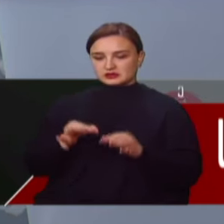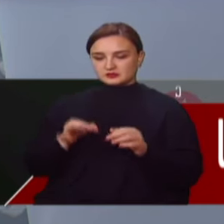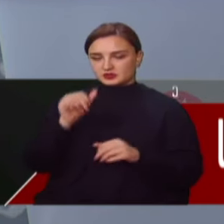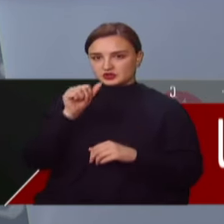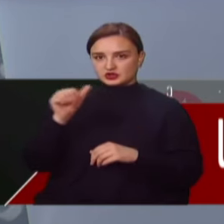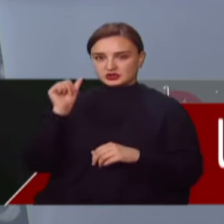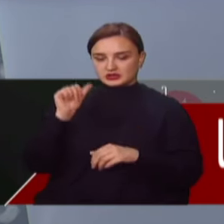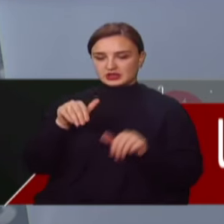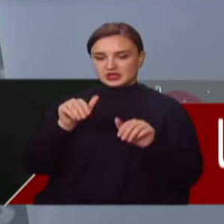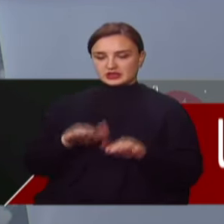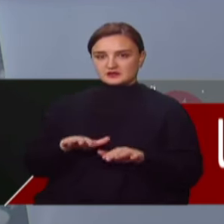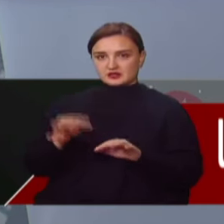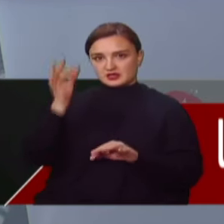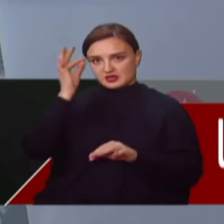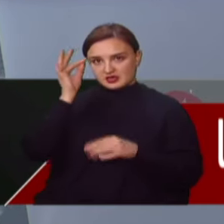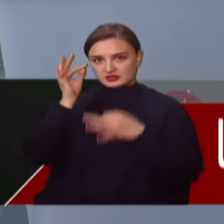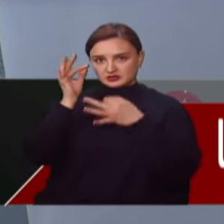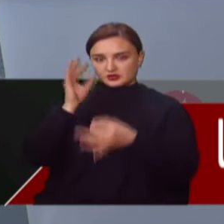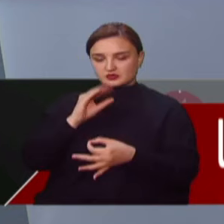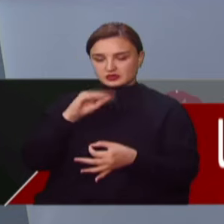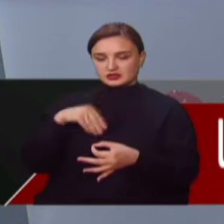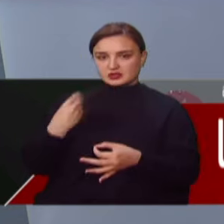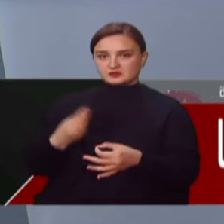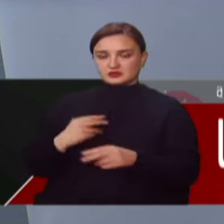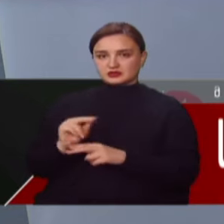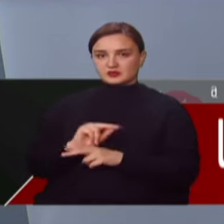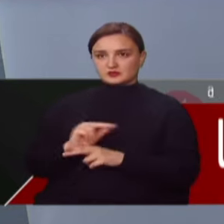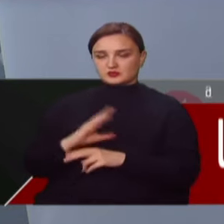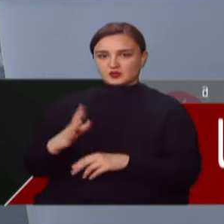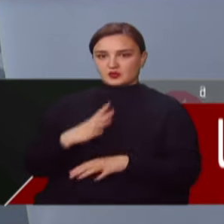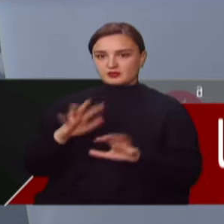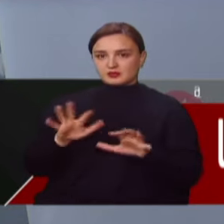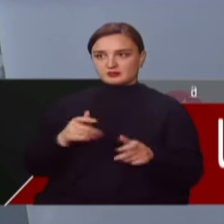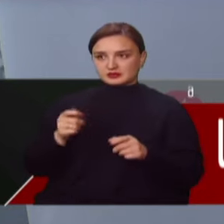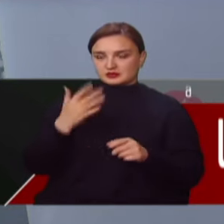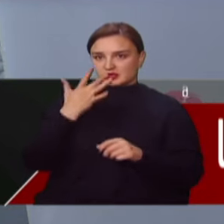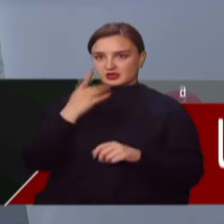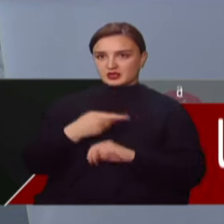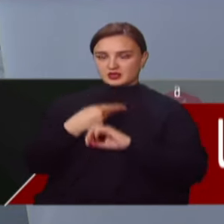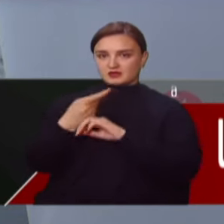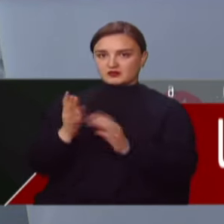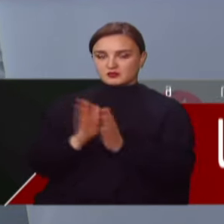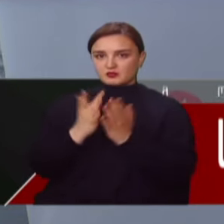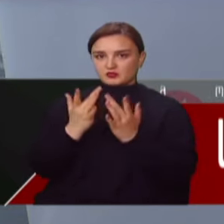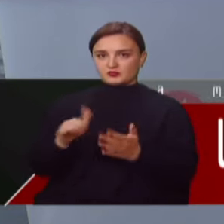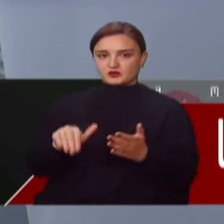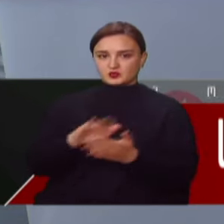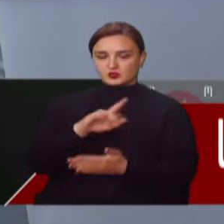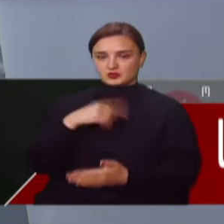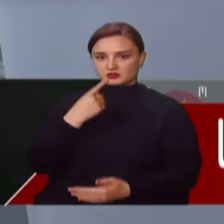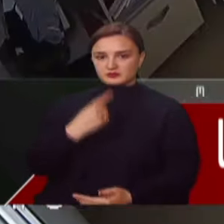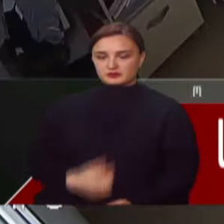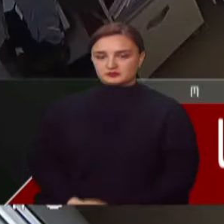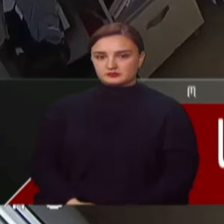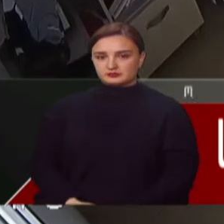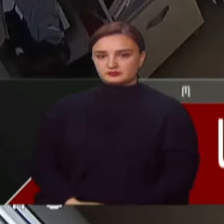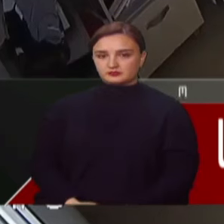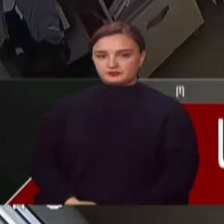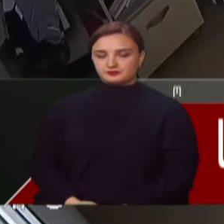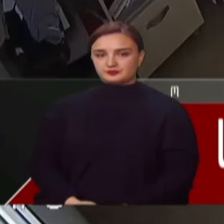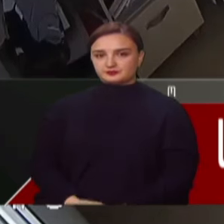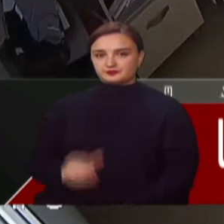შარშანდალი გადაწყვეტილებაც გაახსენეს, როცა სტრასბურგმა სამკურნალოდ ექს-პრეზიდენტის უცხოეთში გადაყვანის მოთხოვნაზე უარი თქვა. როცა